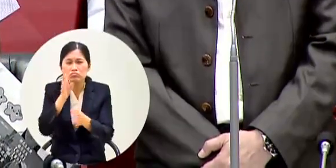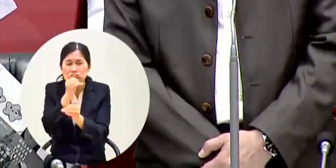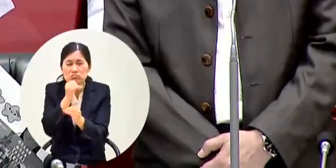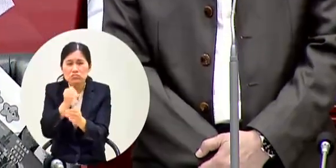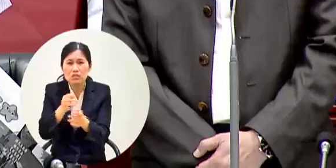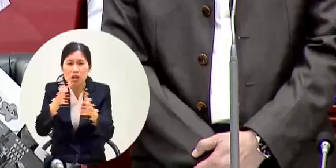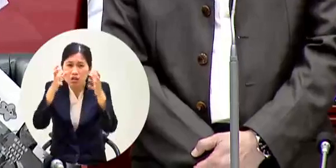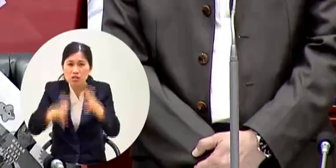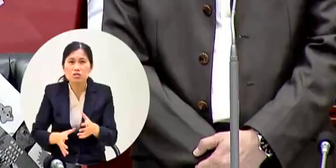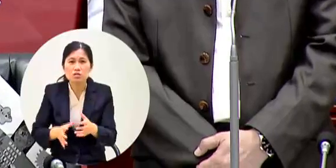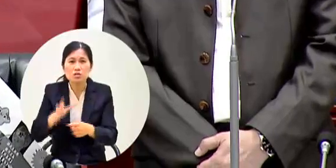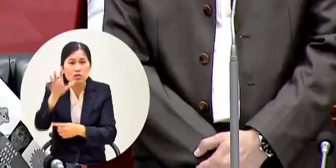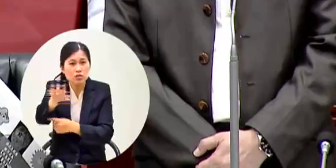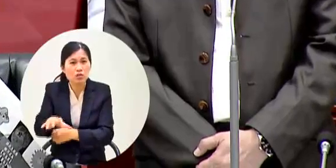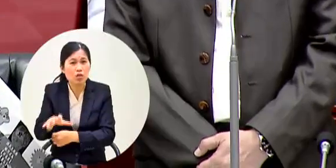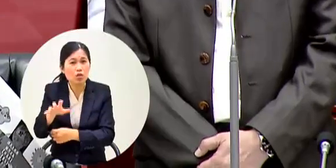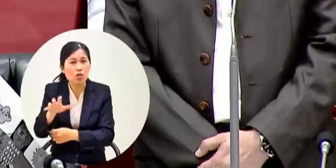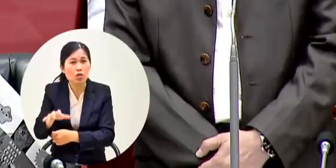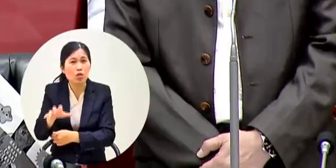销就是爱玉。